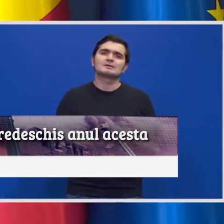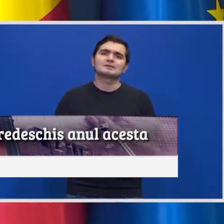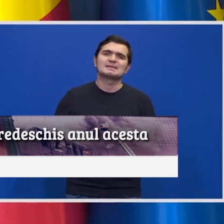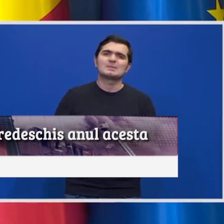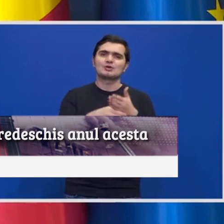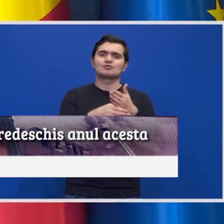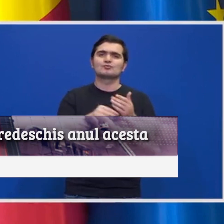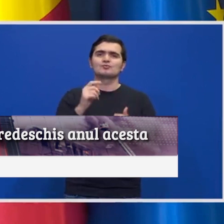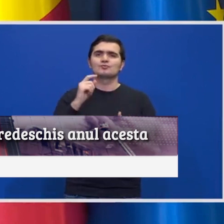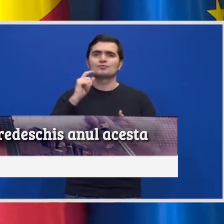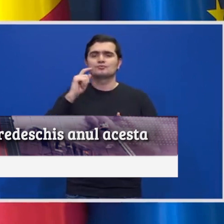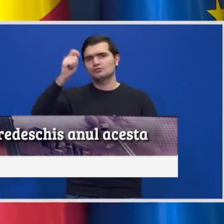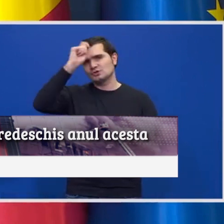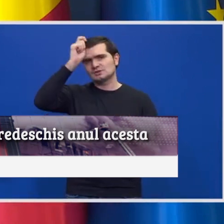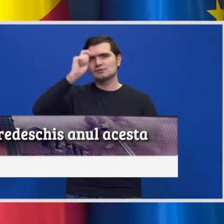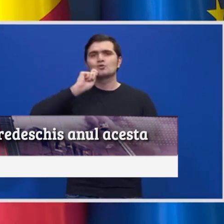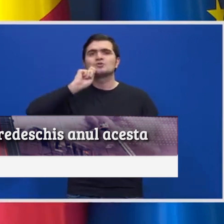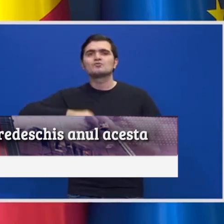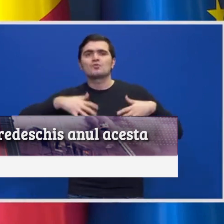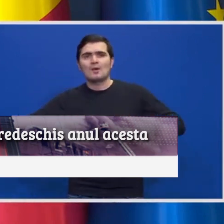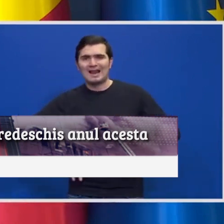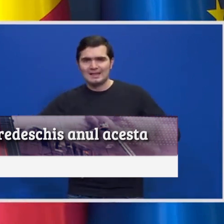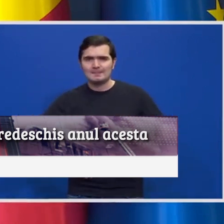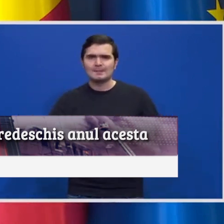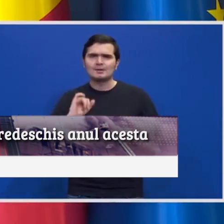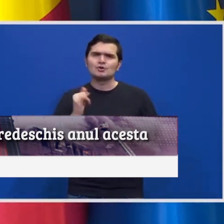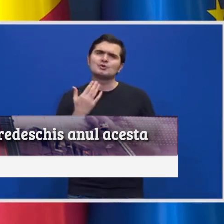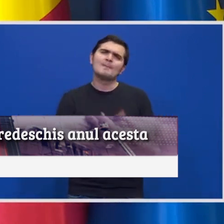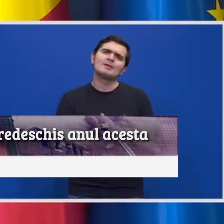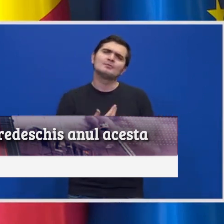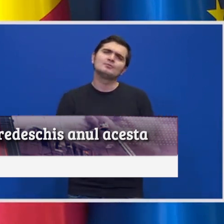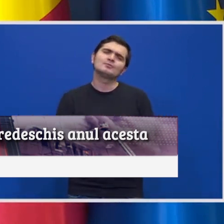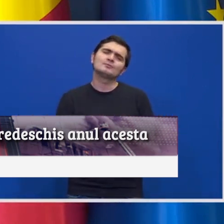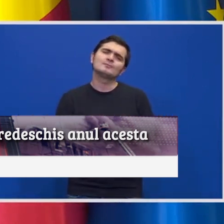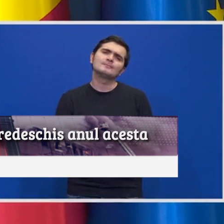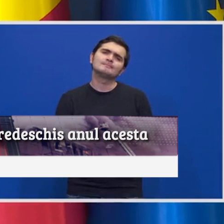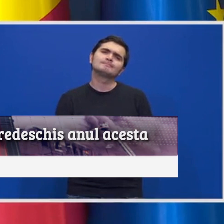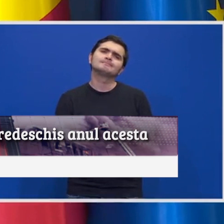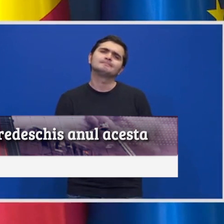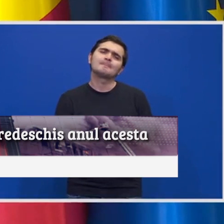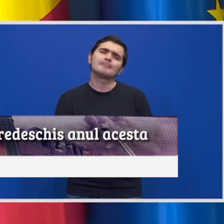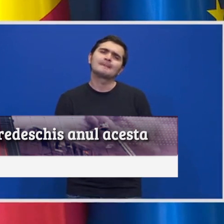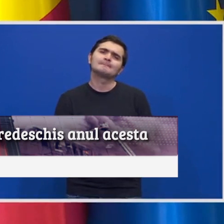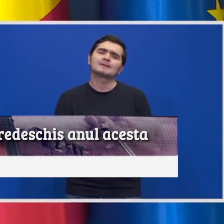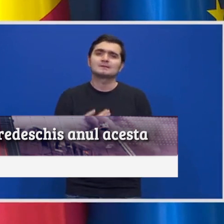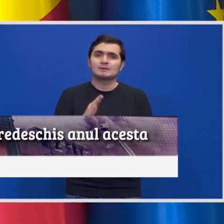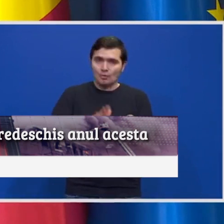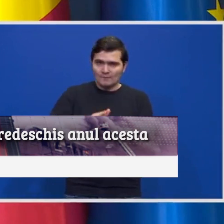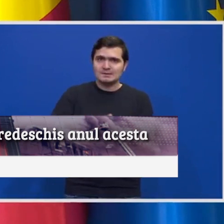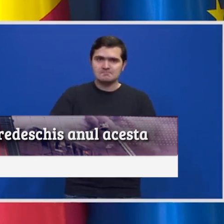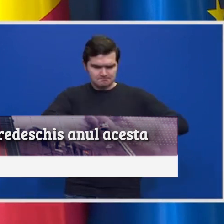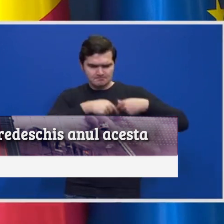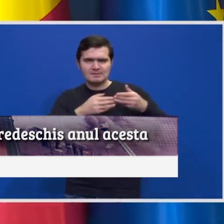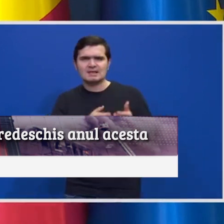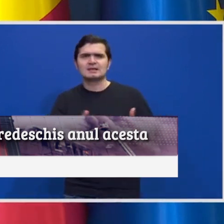sprijinul Ucrainei, a cetățenilor ucrainieni, dar și în deschiderea manifestată față de